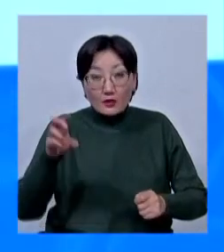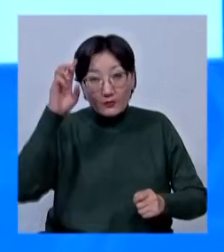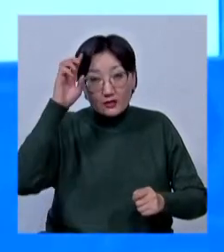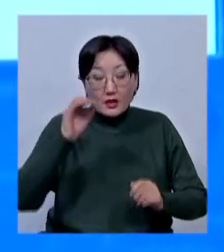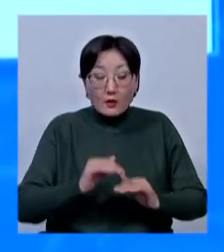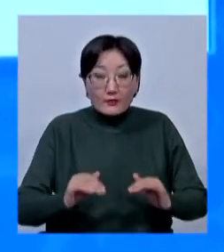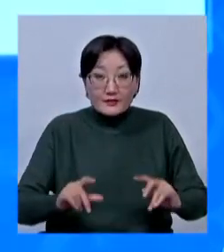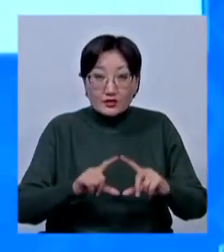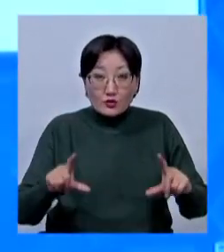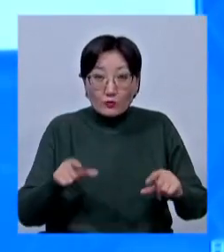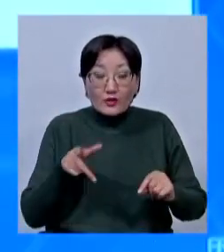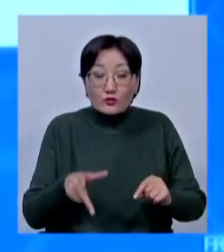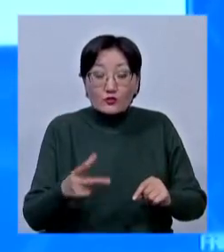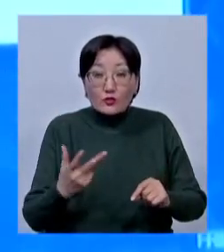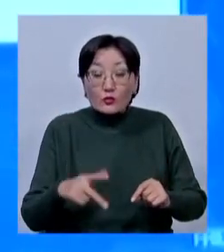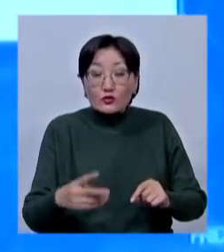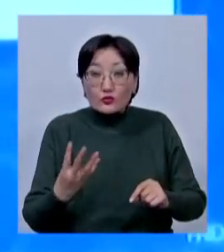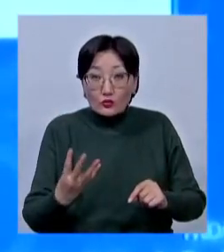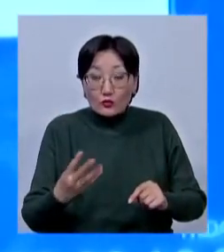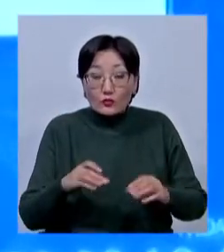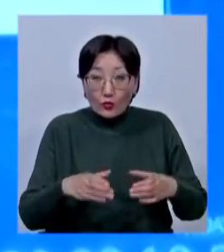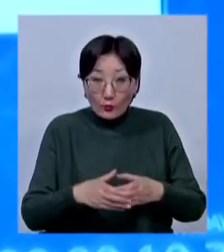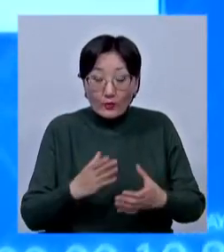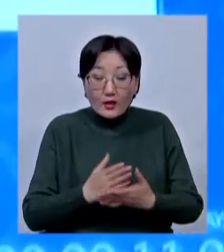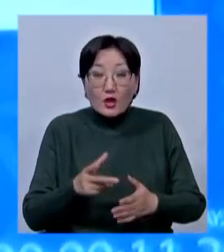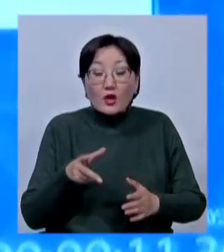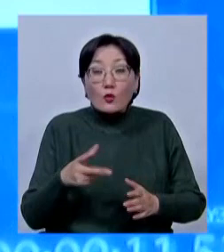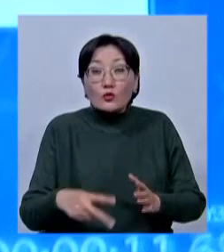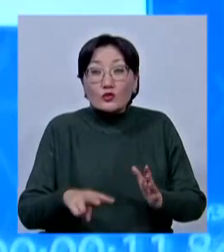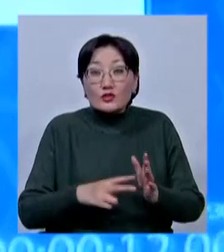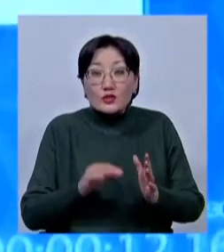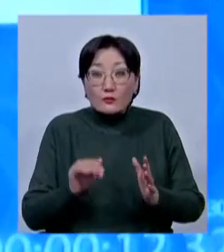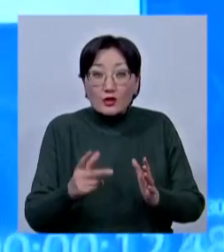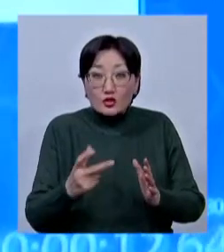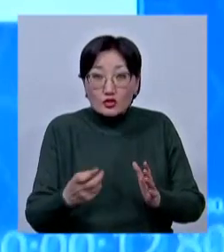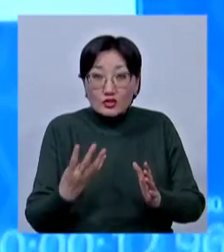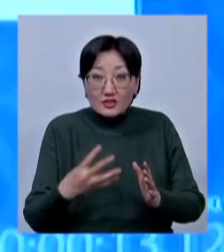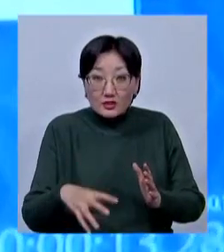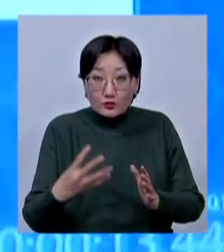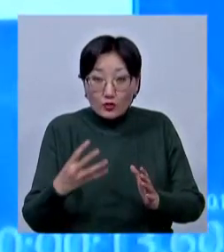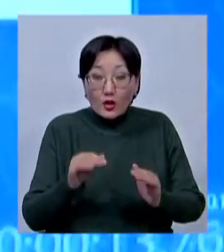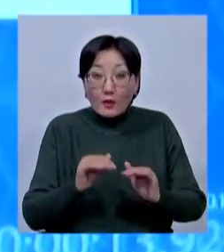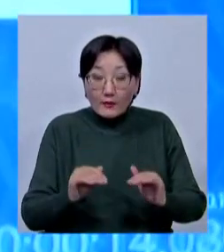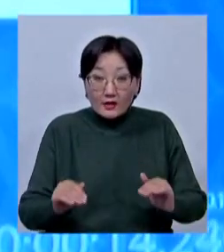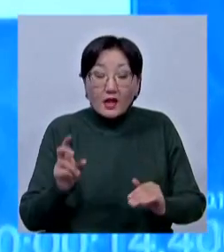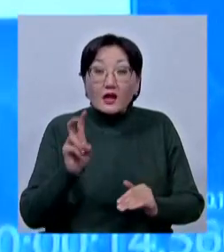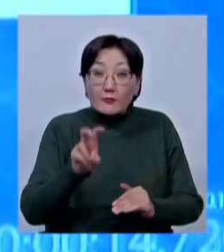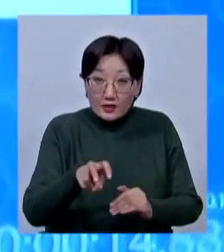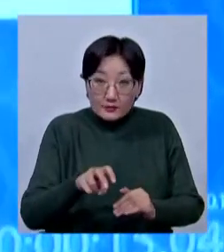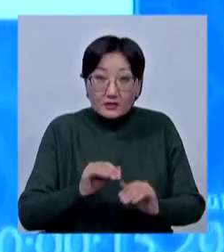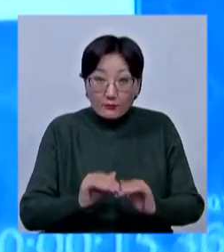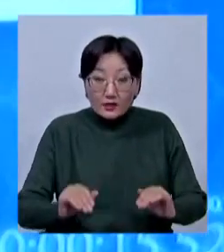мемлекеттік балабақшада 3034 топ ашылған. Онда 37344 бала қазір барып жүр ол